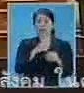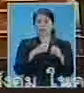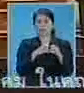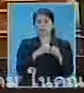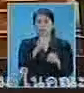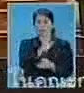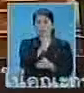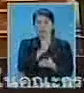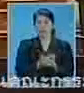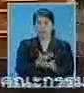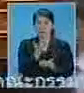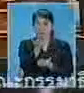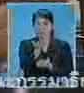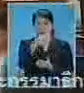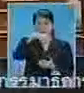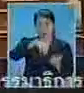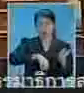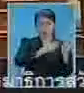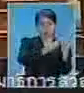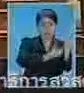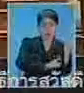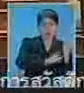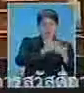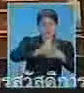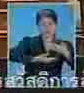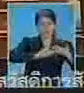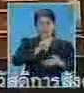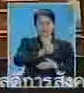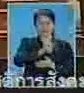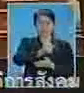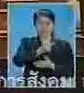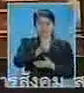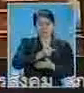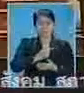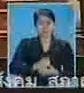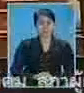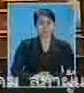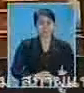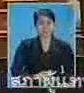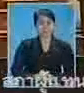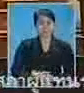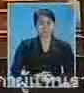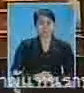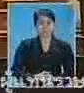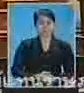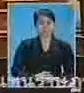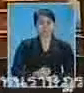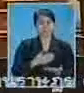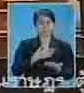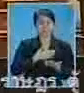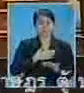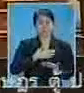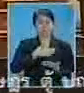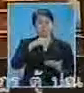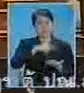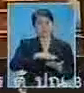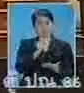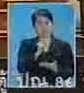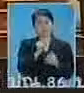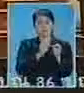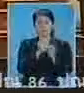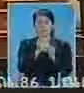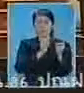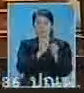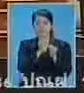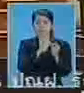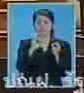นั้นขอให้กองสลากเป็นผู้จัดจำหน่ายซึ่งผมว่าเรื่องนี้เราไม่บังควรที่จะมาพูดกันในรายละเอียด